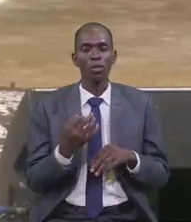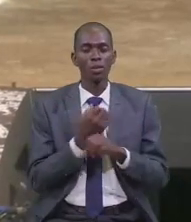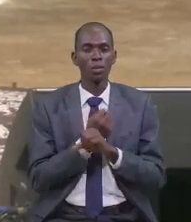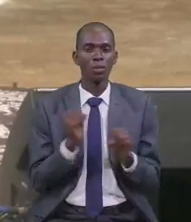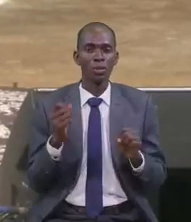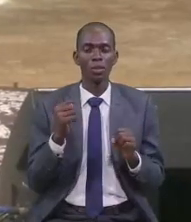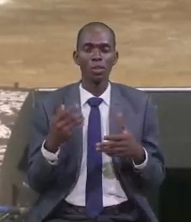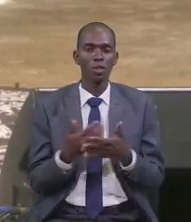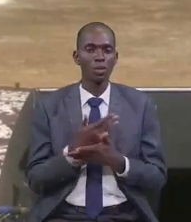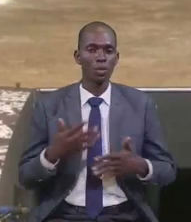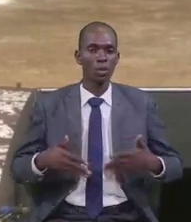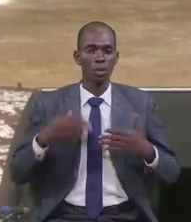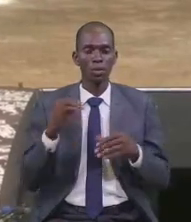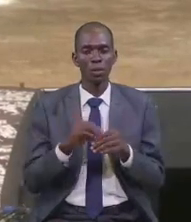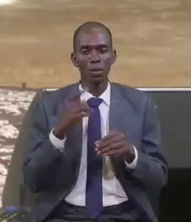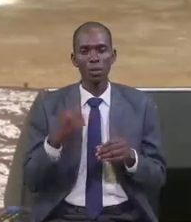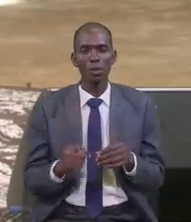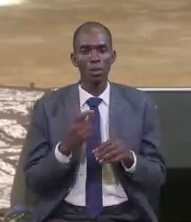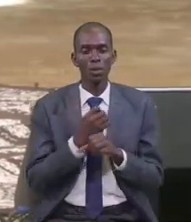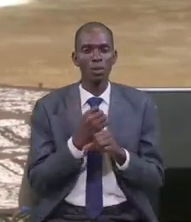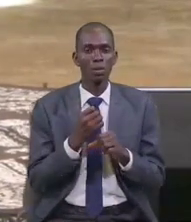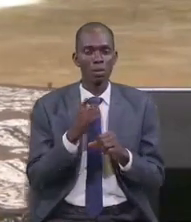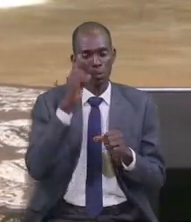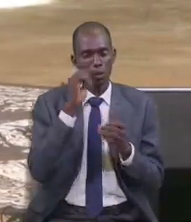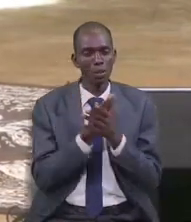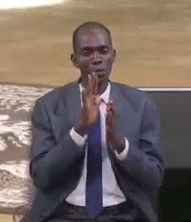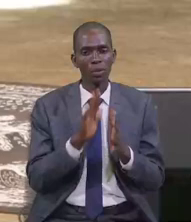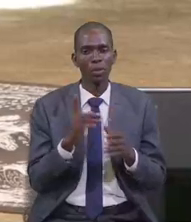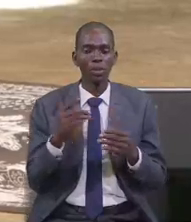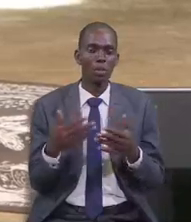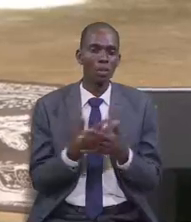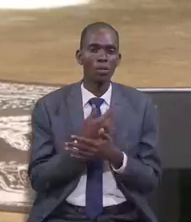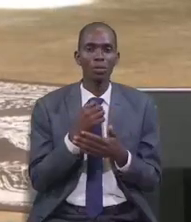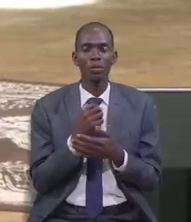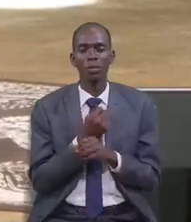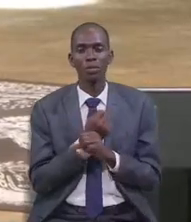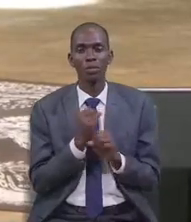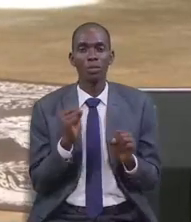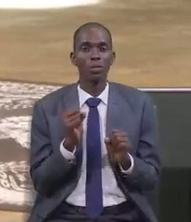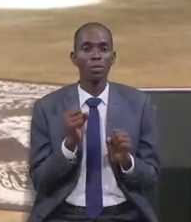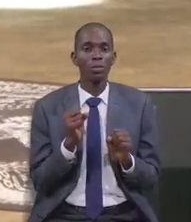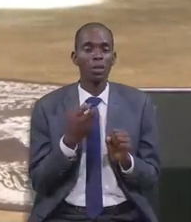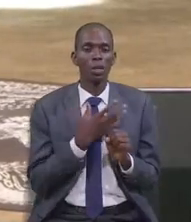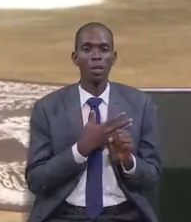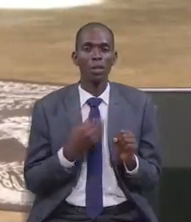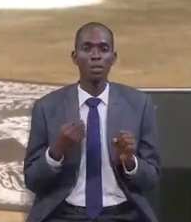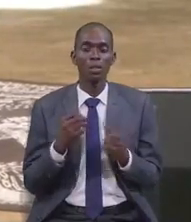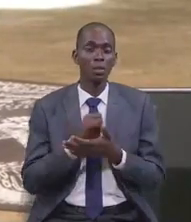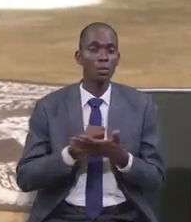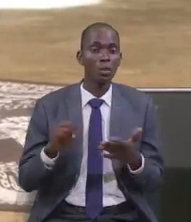nouvelle vie dans le croyant, le véritable salut avec la victoire et la sanctification et